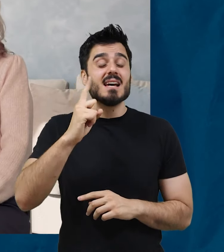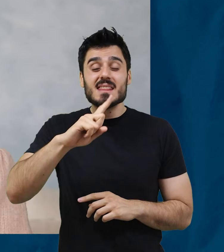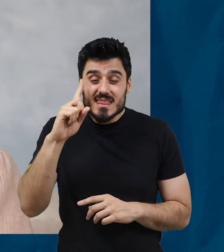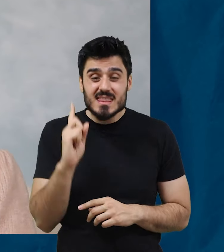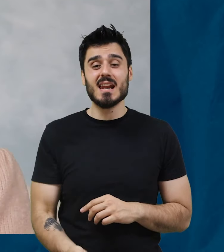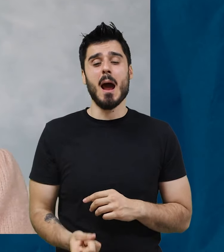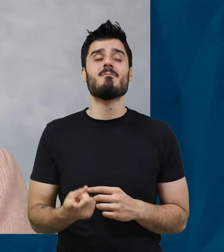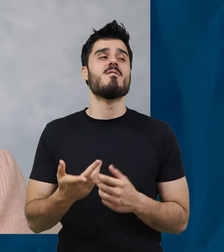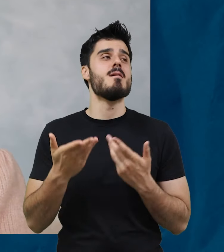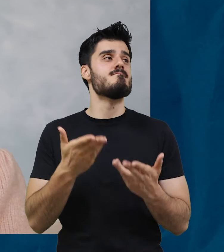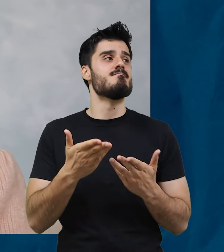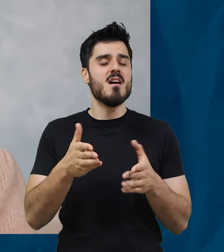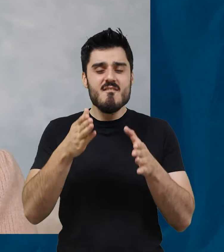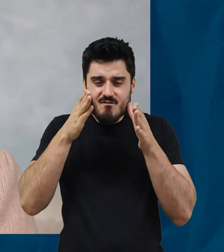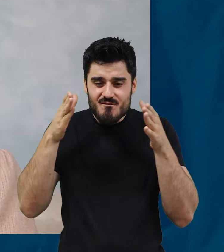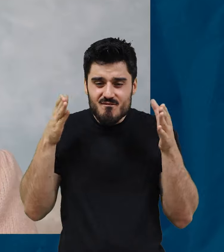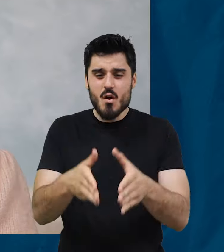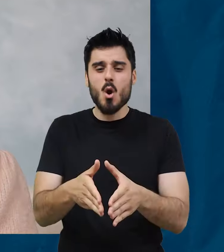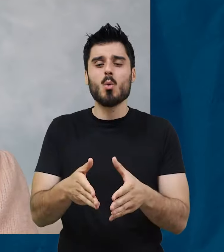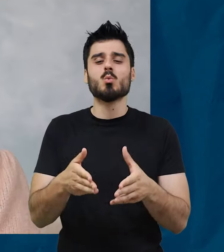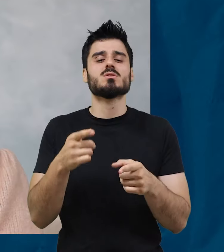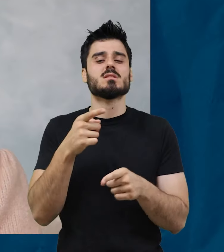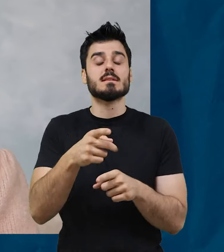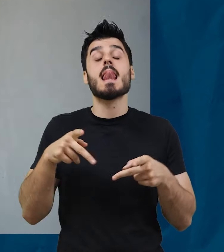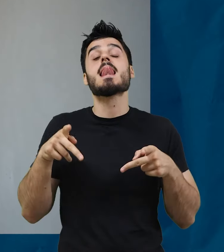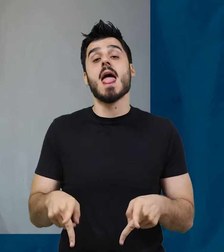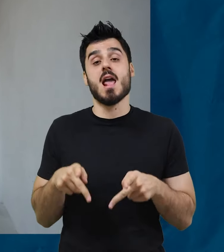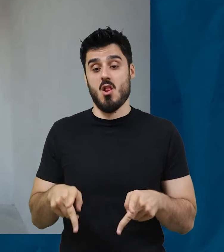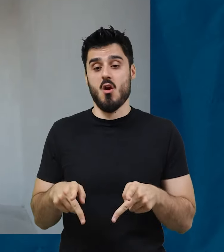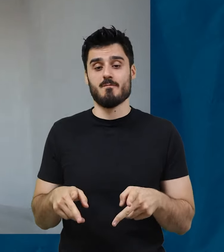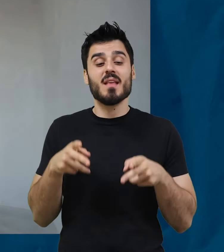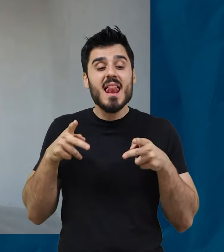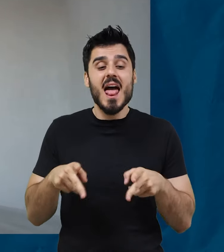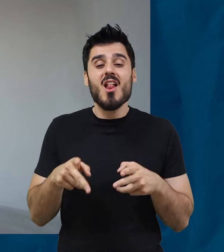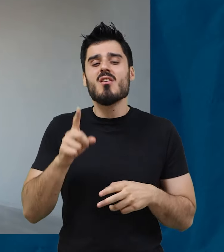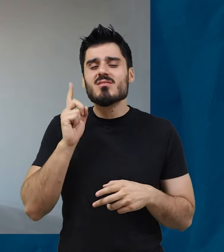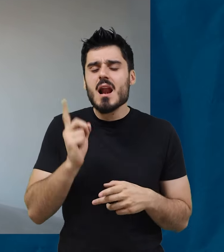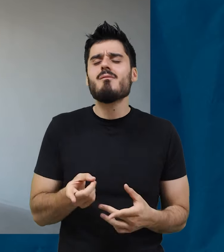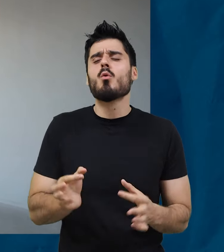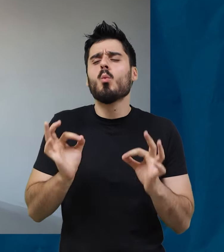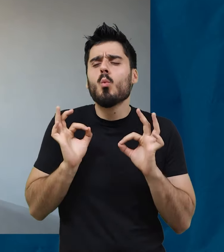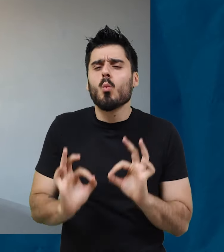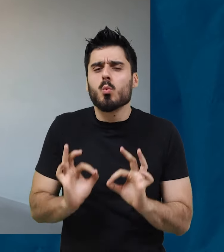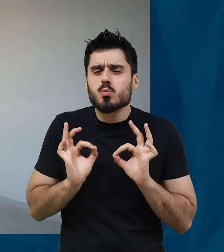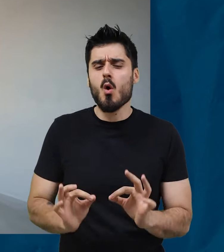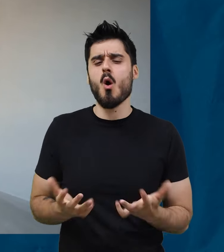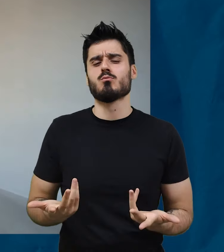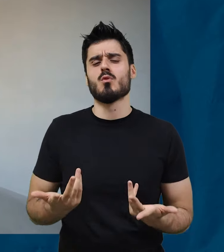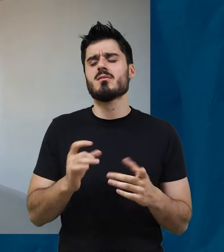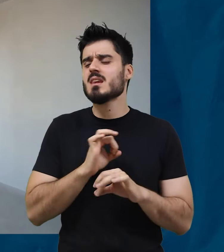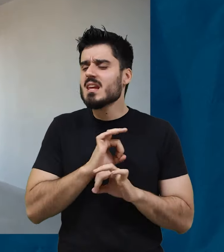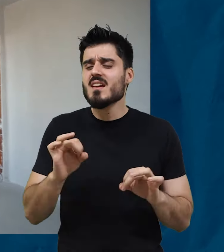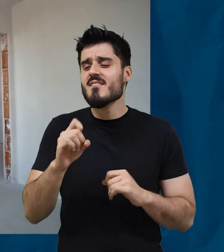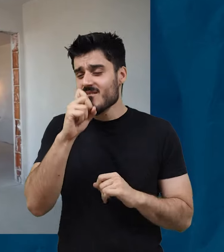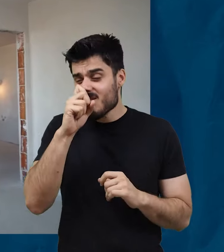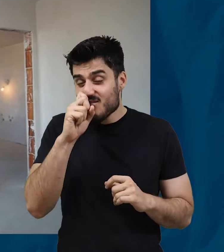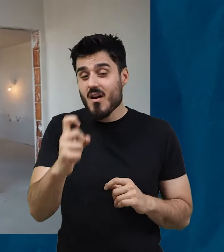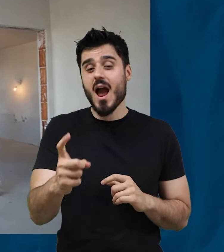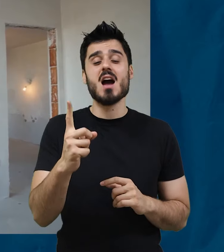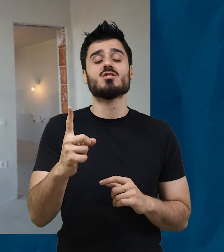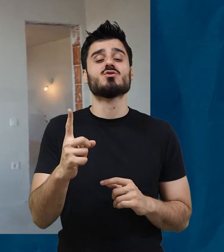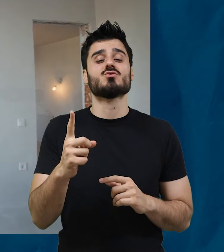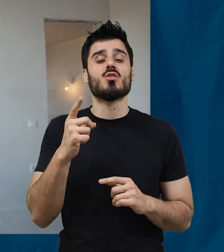бъде фокуса върху леглото. Леглото трябва да е много удобно, винаги държа на изключително